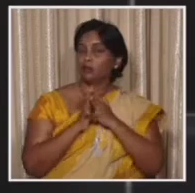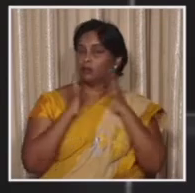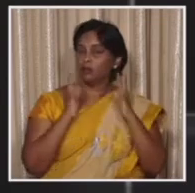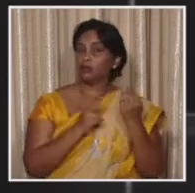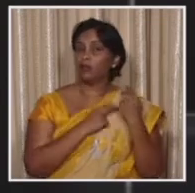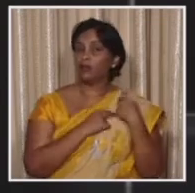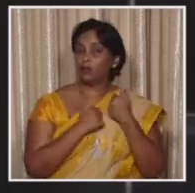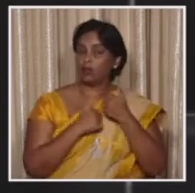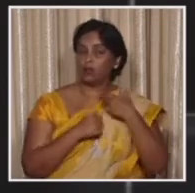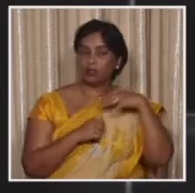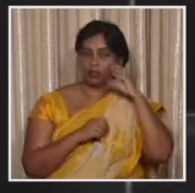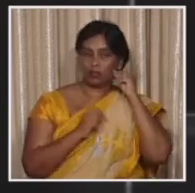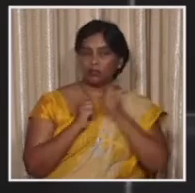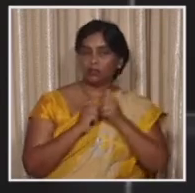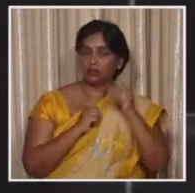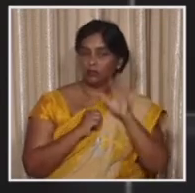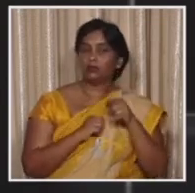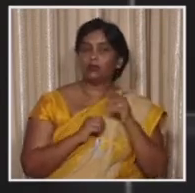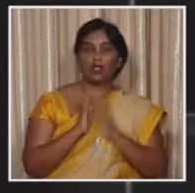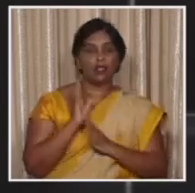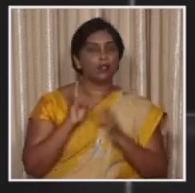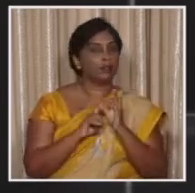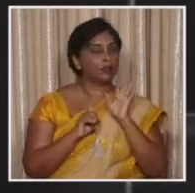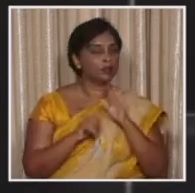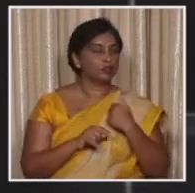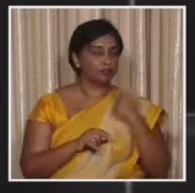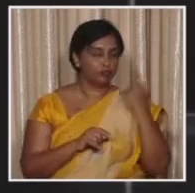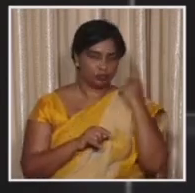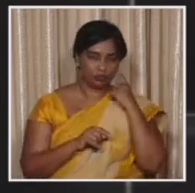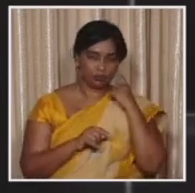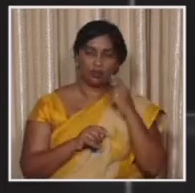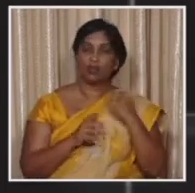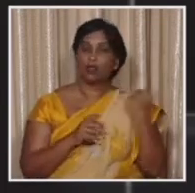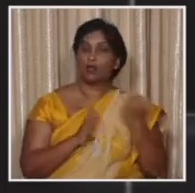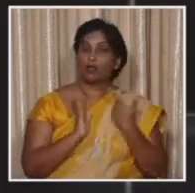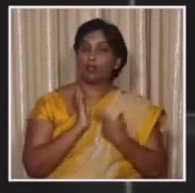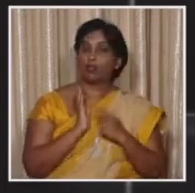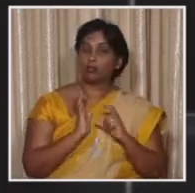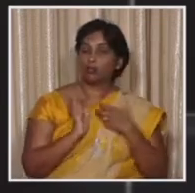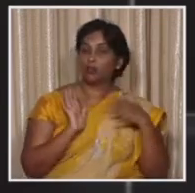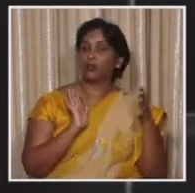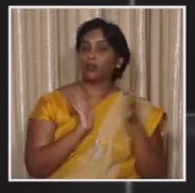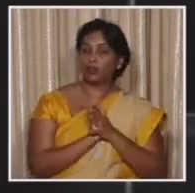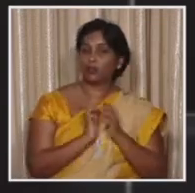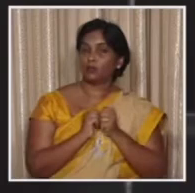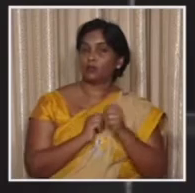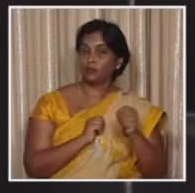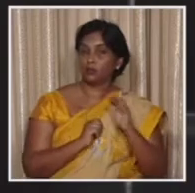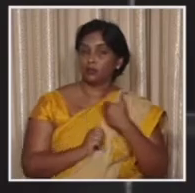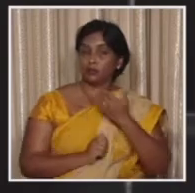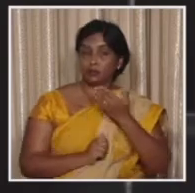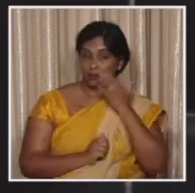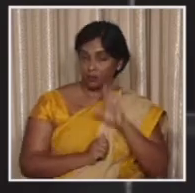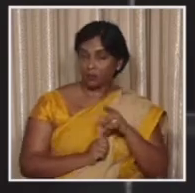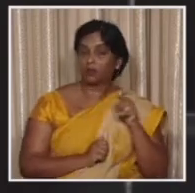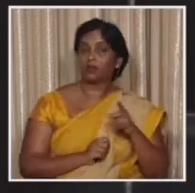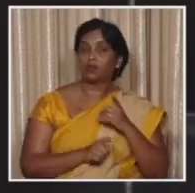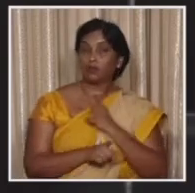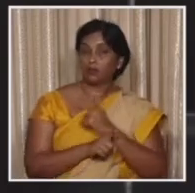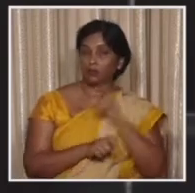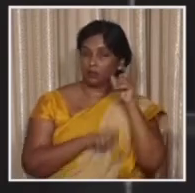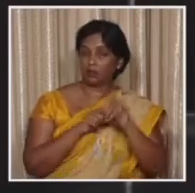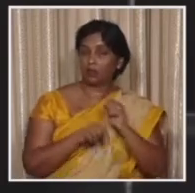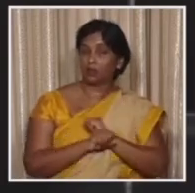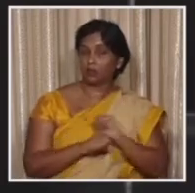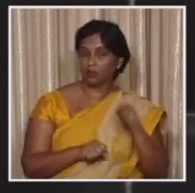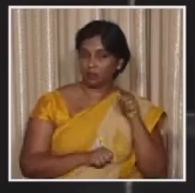වගකීම හොඳින් අවබෝධ කරගෙන කටයුතු කරන ඇමතිවරයෙක් බව අප දන්නවා. නවීන තාක්ෂණයත් සමග කටයුතු කිරීමට හැකියාව ඇති ගුරු භවතුන්